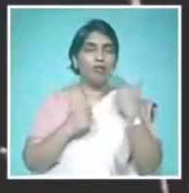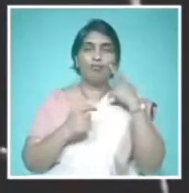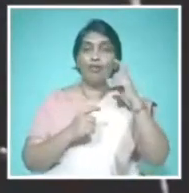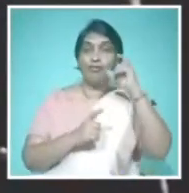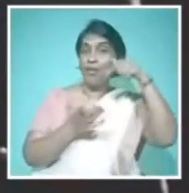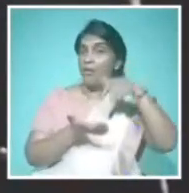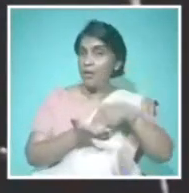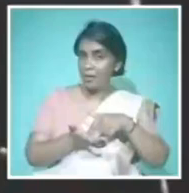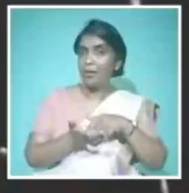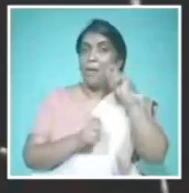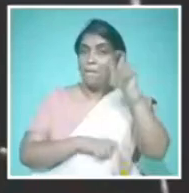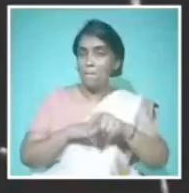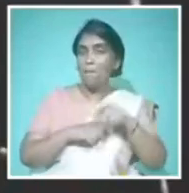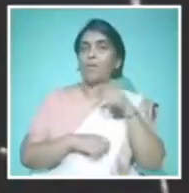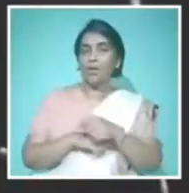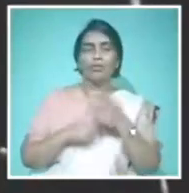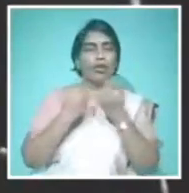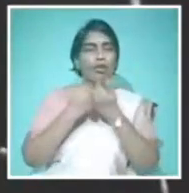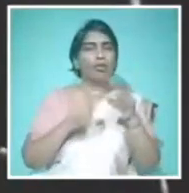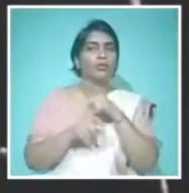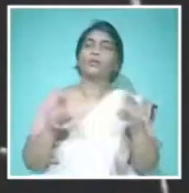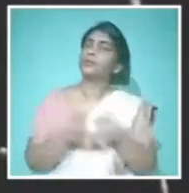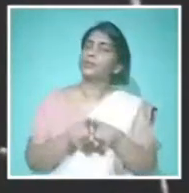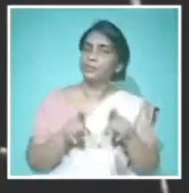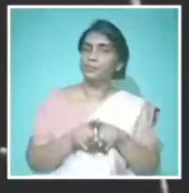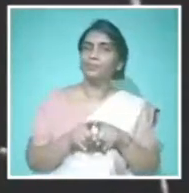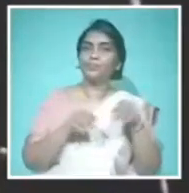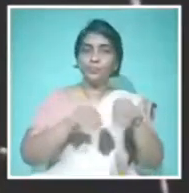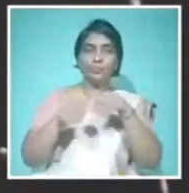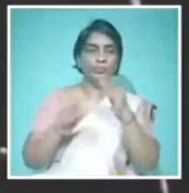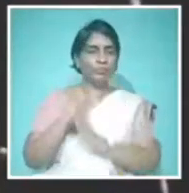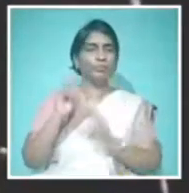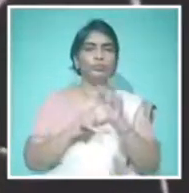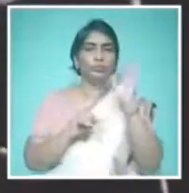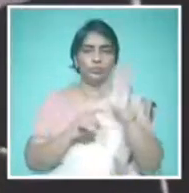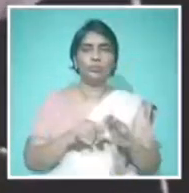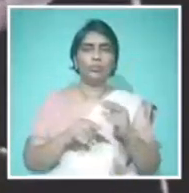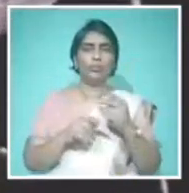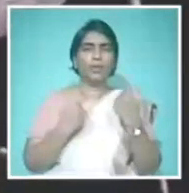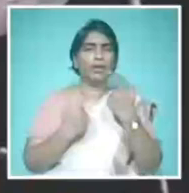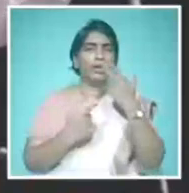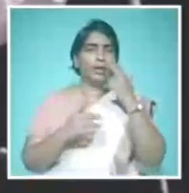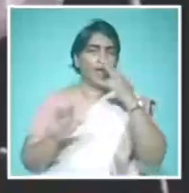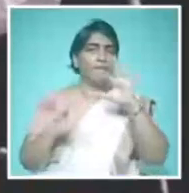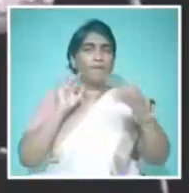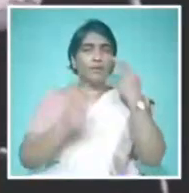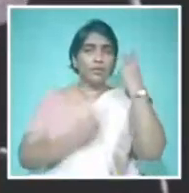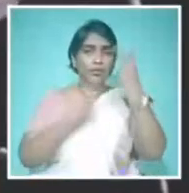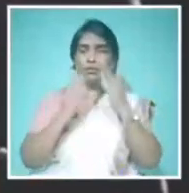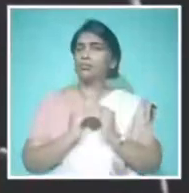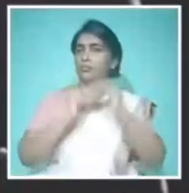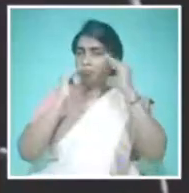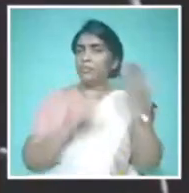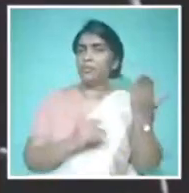කොළඹ නගරයට එන කට්ටියලවක්වත් මේක විවෘත කරලා ඒ වගේම තමයි අපේ වැවිලි කර්මාන්ත ඇමතුමා ඉන්නෝ ප්ලාන්ටේෂන් ටුවරිසම් මීරෝඩා දියුණු කරන්න